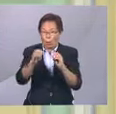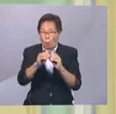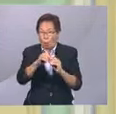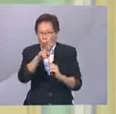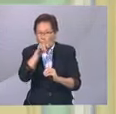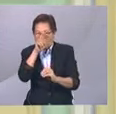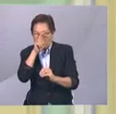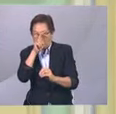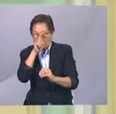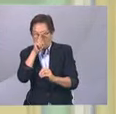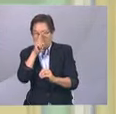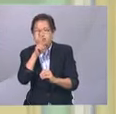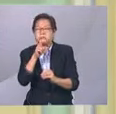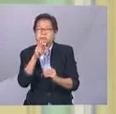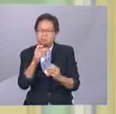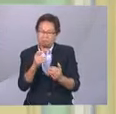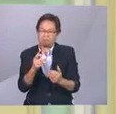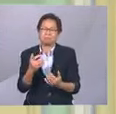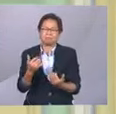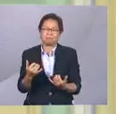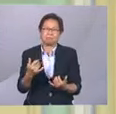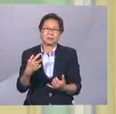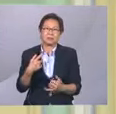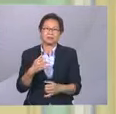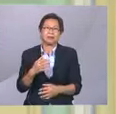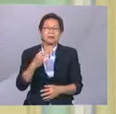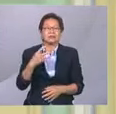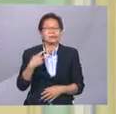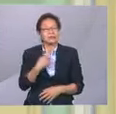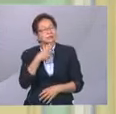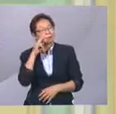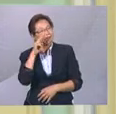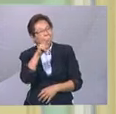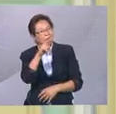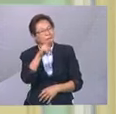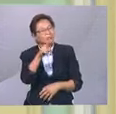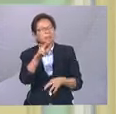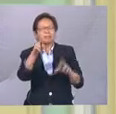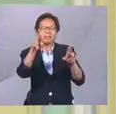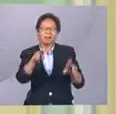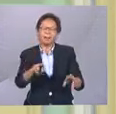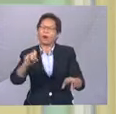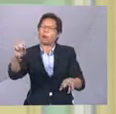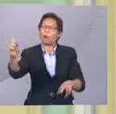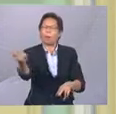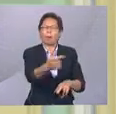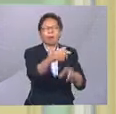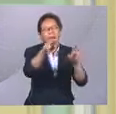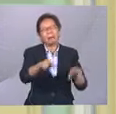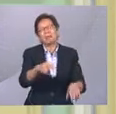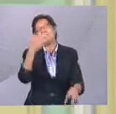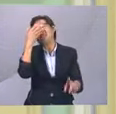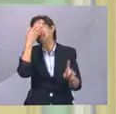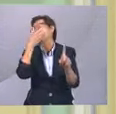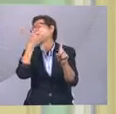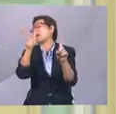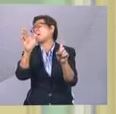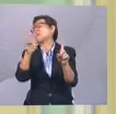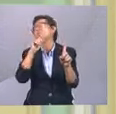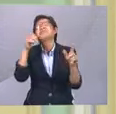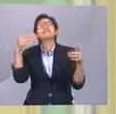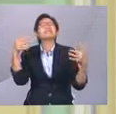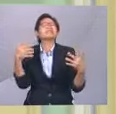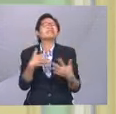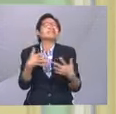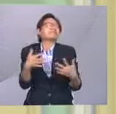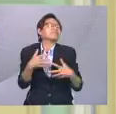dan tegas ke terlihat seolah rakyat seolah tidak peduli ataupun tidak takut